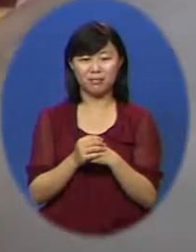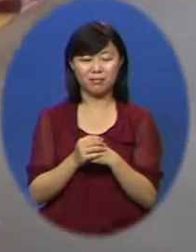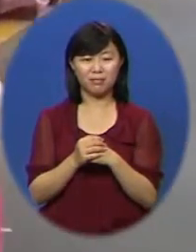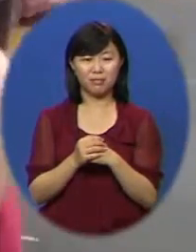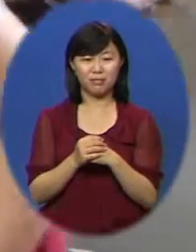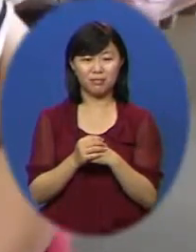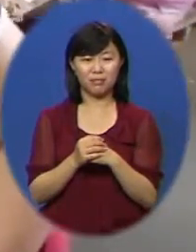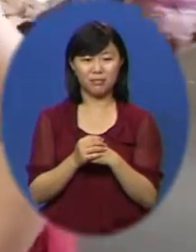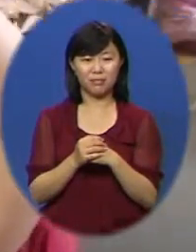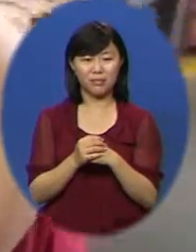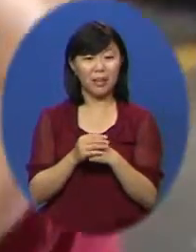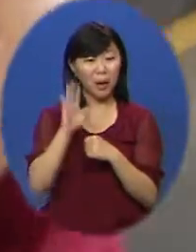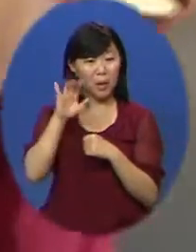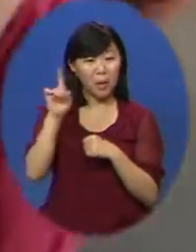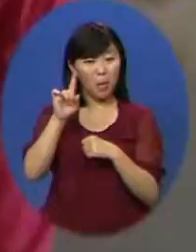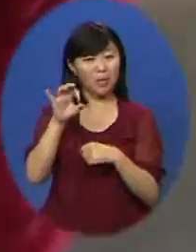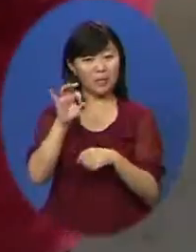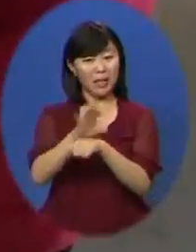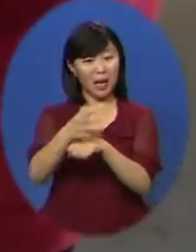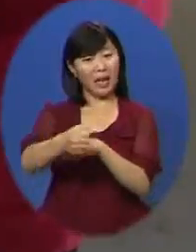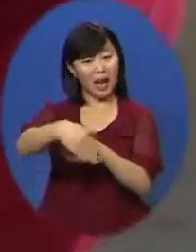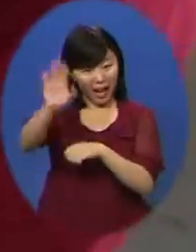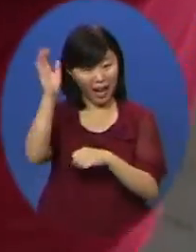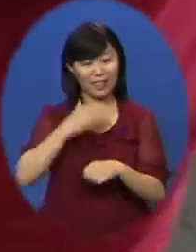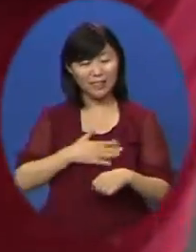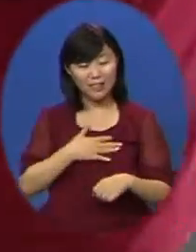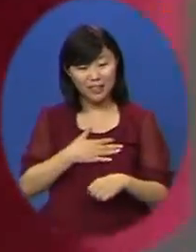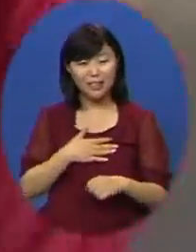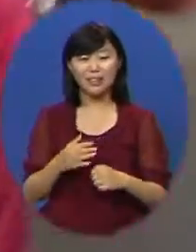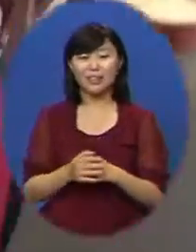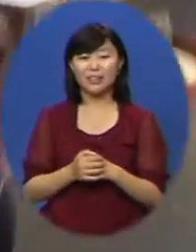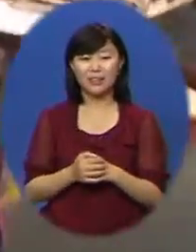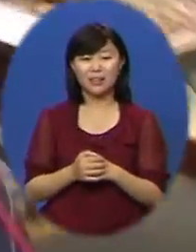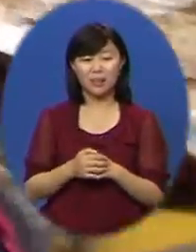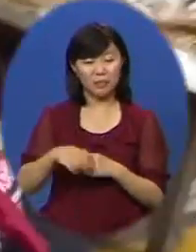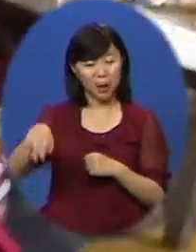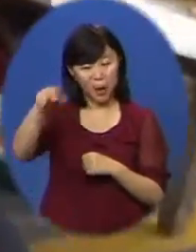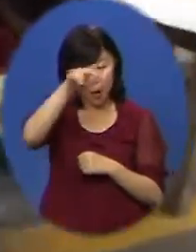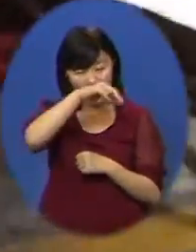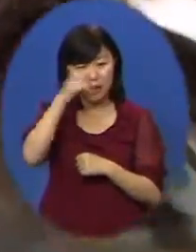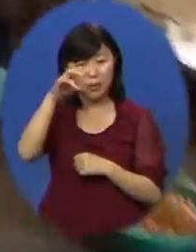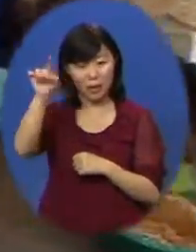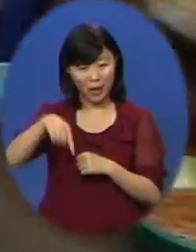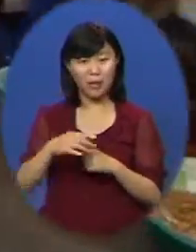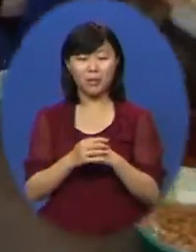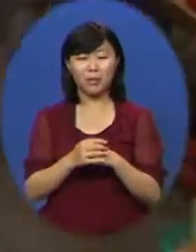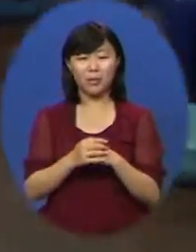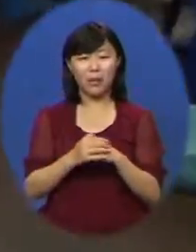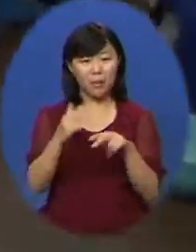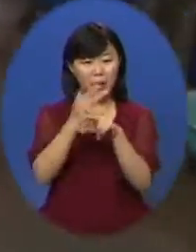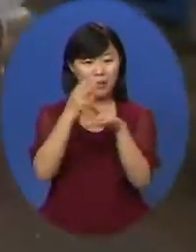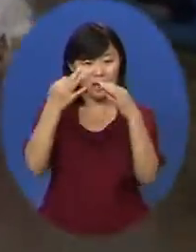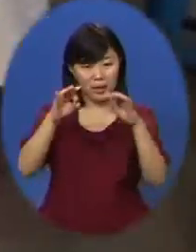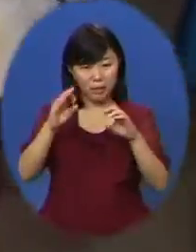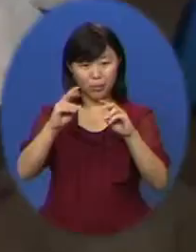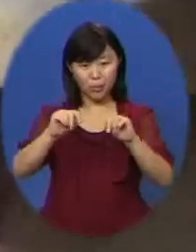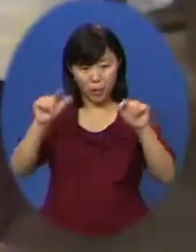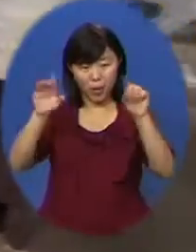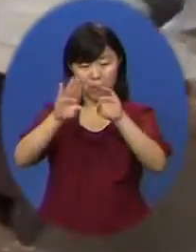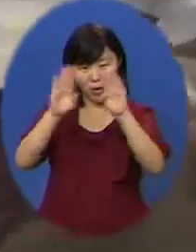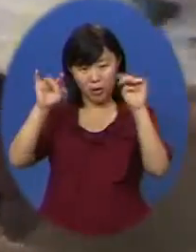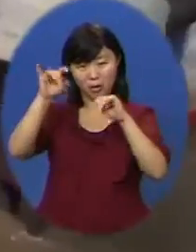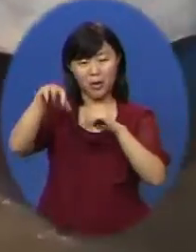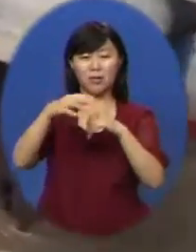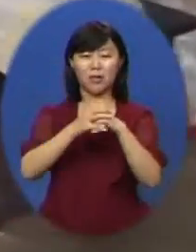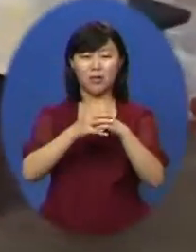이따 뭐 사갖고 가. 네. 네 알겠어요. 네. 한 바퀴 들고 다시 올게요. 그래요. 매주 금토 열리는 별장이